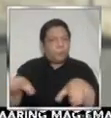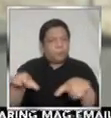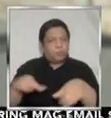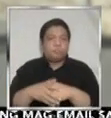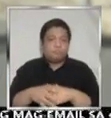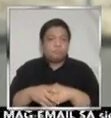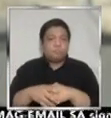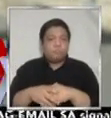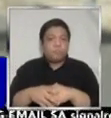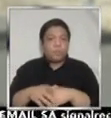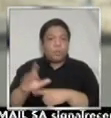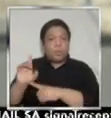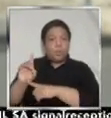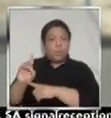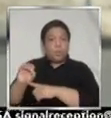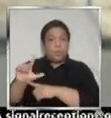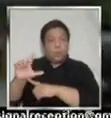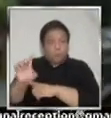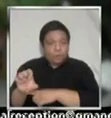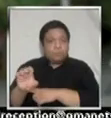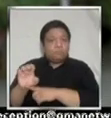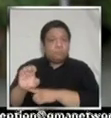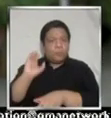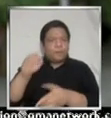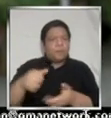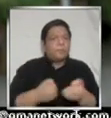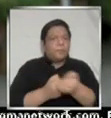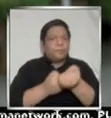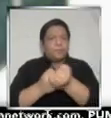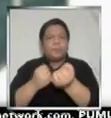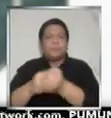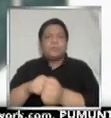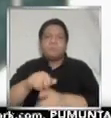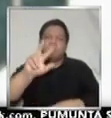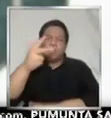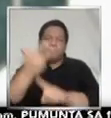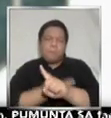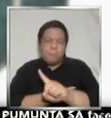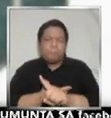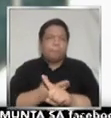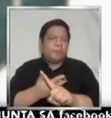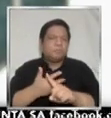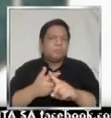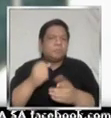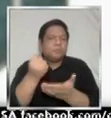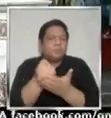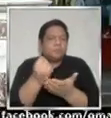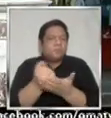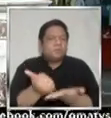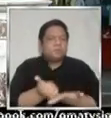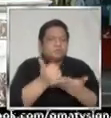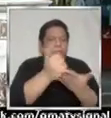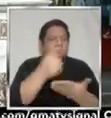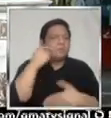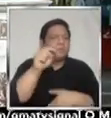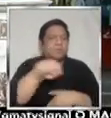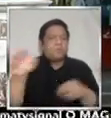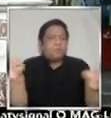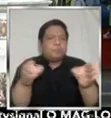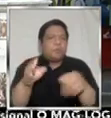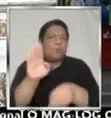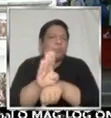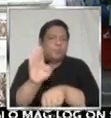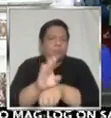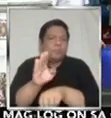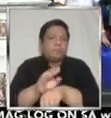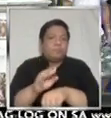ng 3 buwang wage subsidy sa mga manggagawa na mga maliliit na negosyong apektado. Ibig sabihin, Dole raw ang